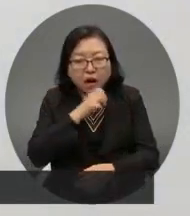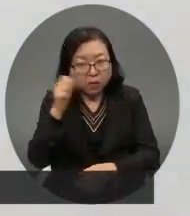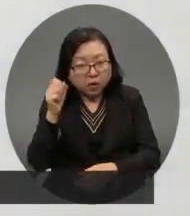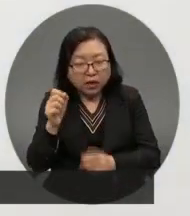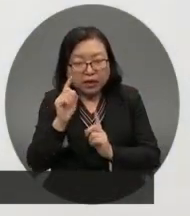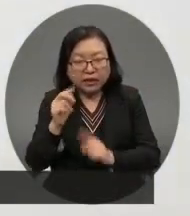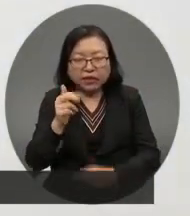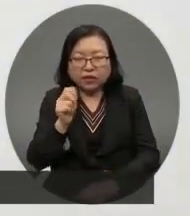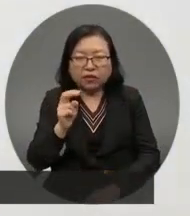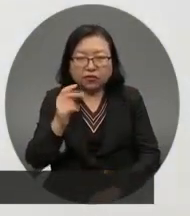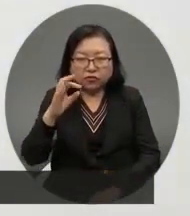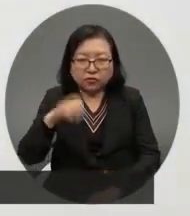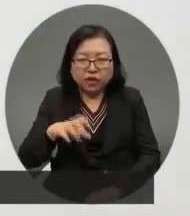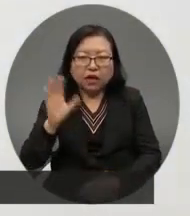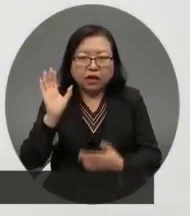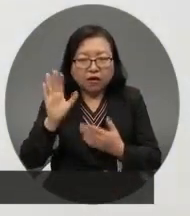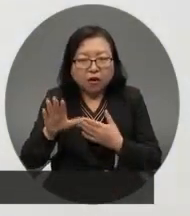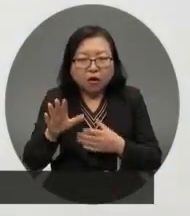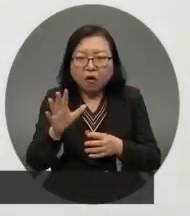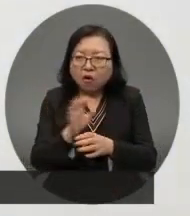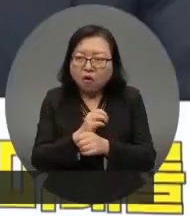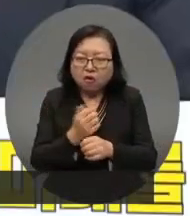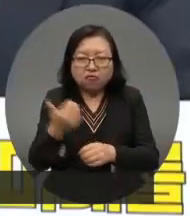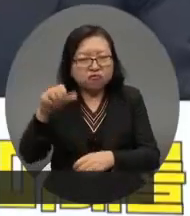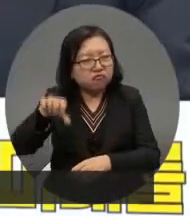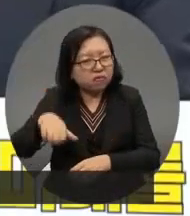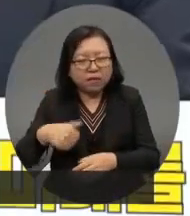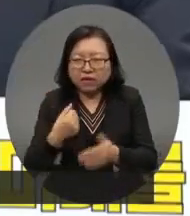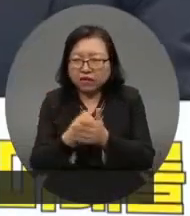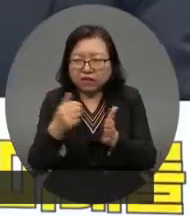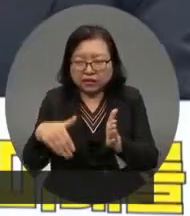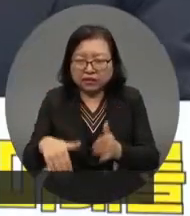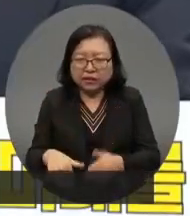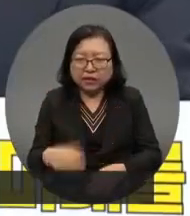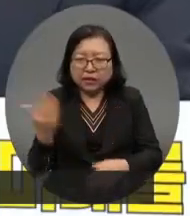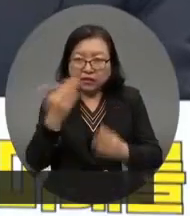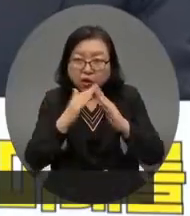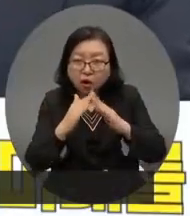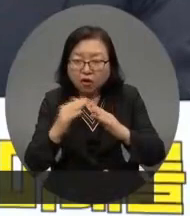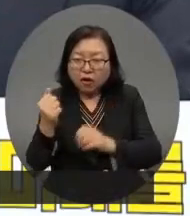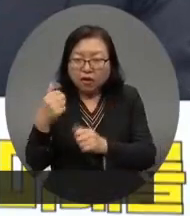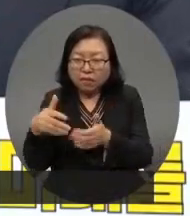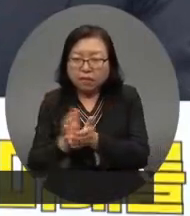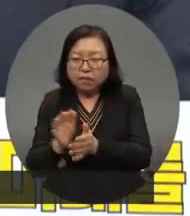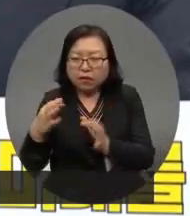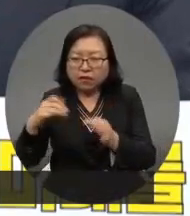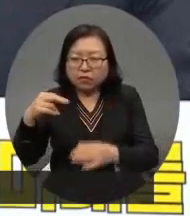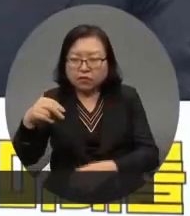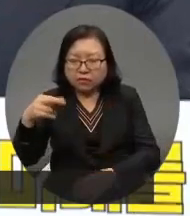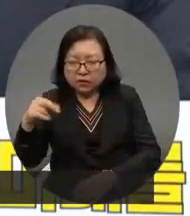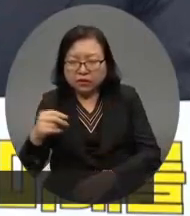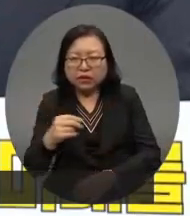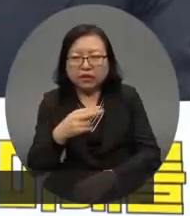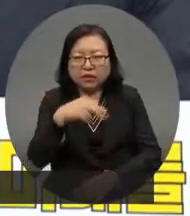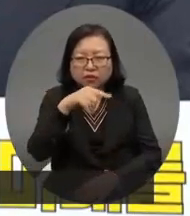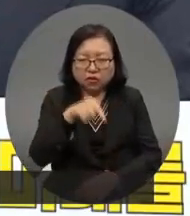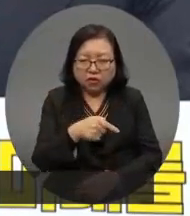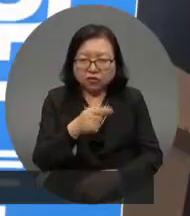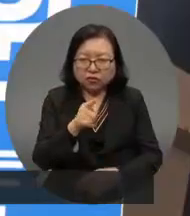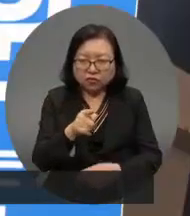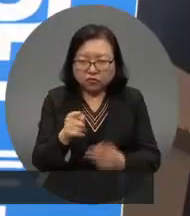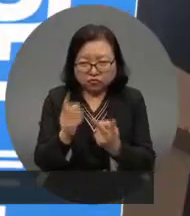예비후보는 향후 진로를 확정하지 않았습니다. 청주청원 국민의힘은 김수민, 서승우 2인 경선을 앞두고